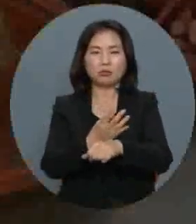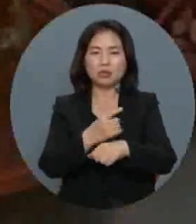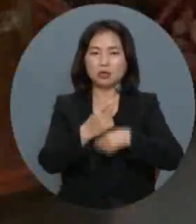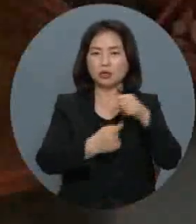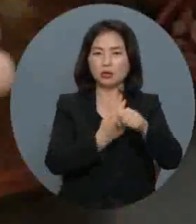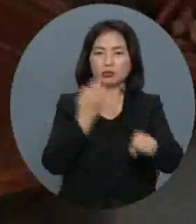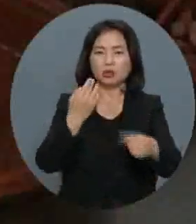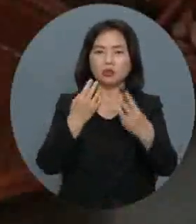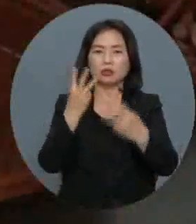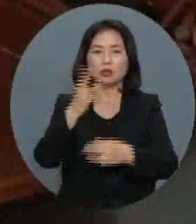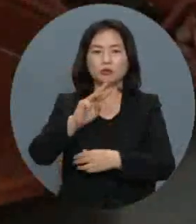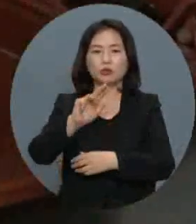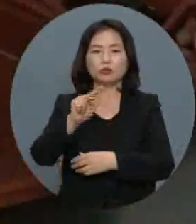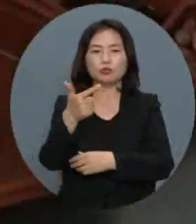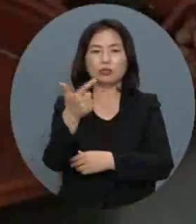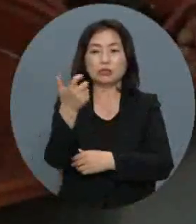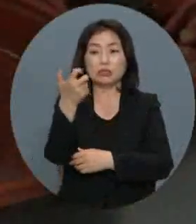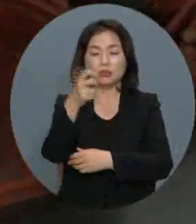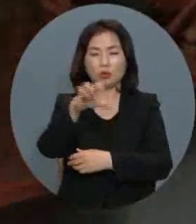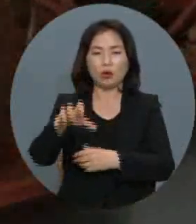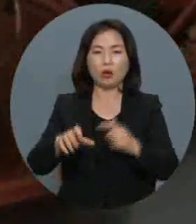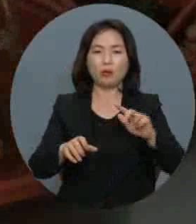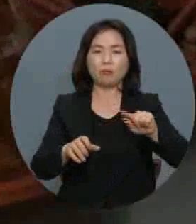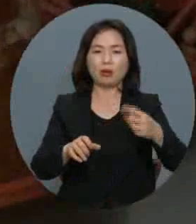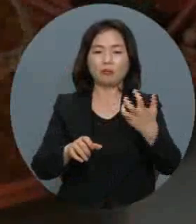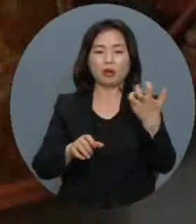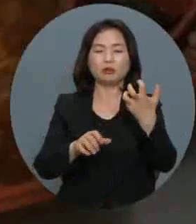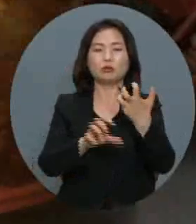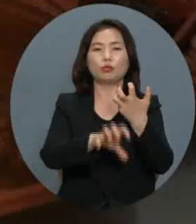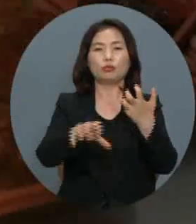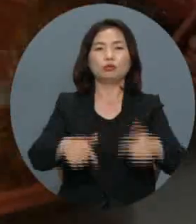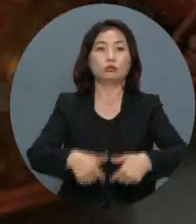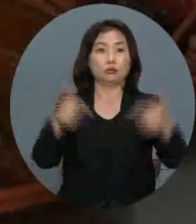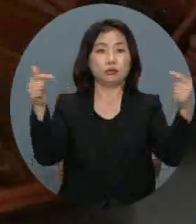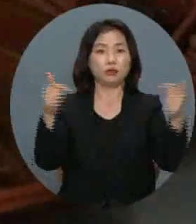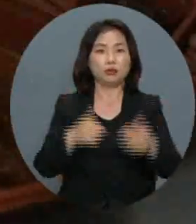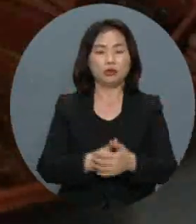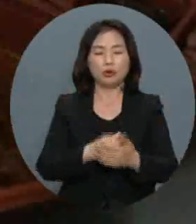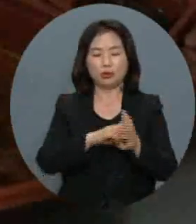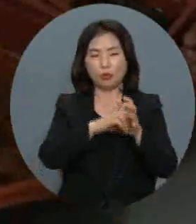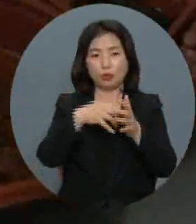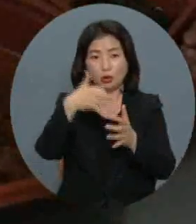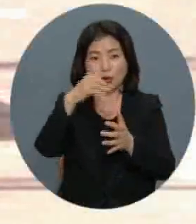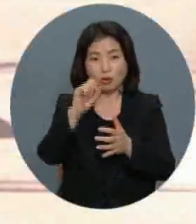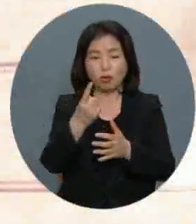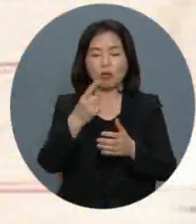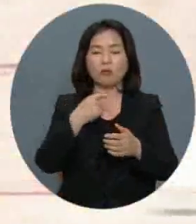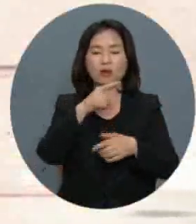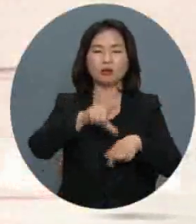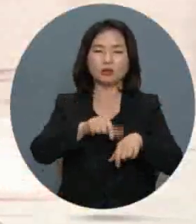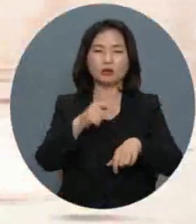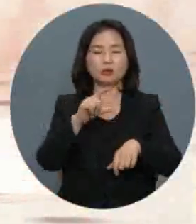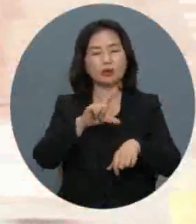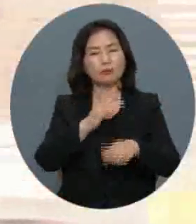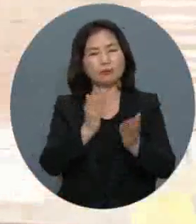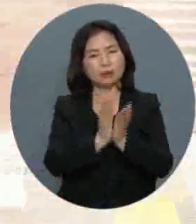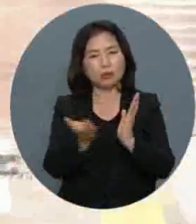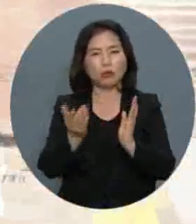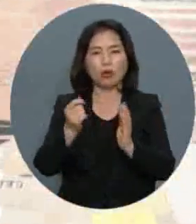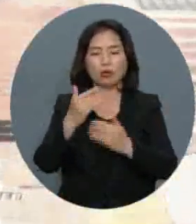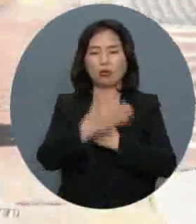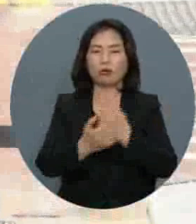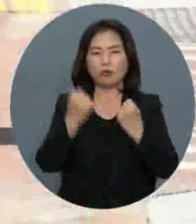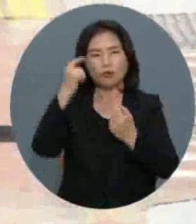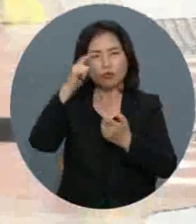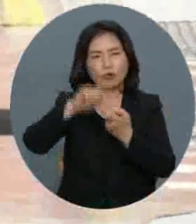각각 3,670여 곳, 180여 곳 급증했습니다. 코로나19로 여가 활동이 마땅치 않은 데다